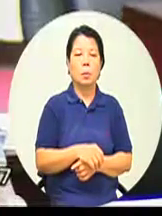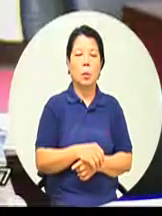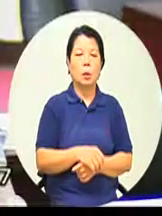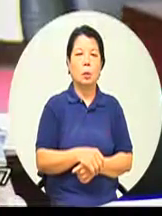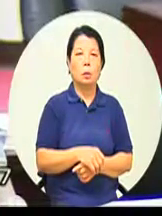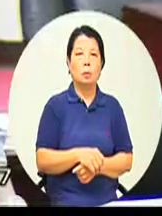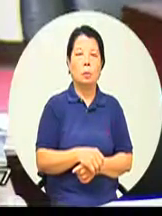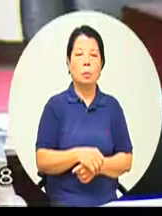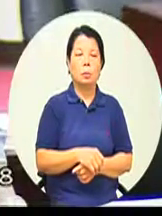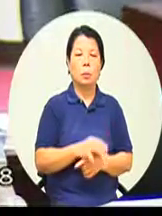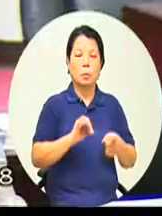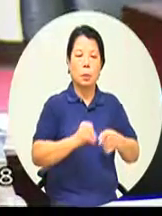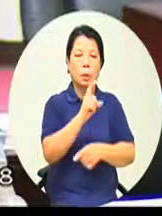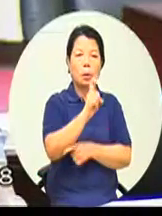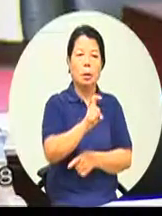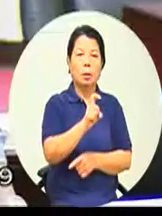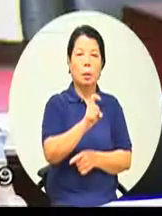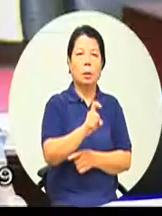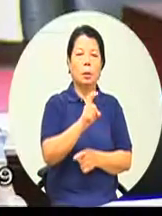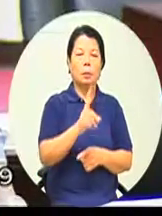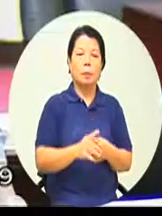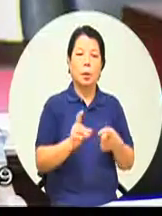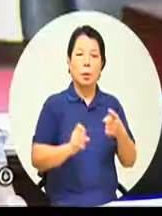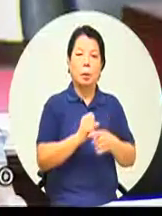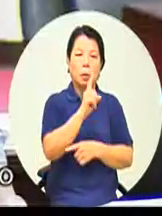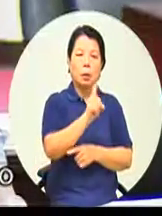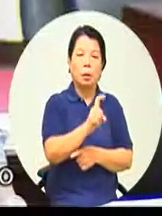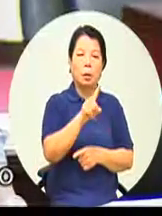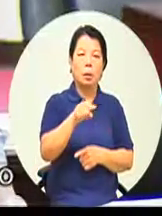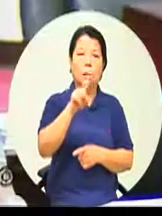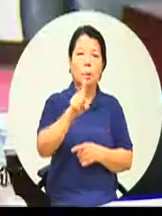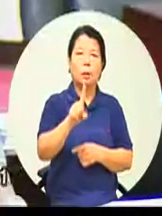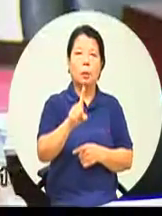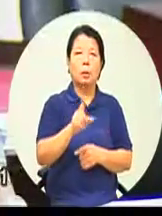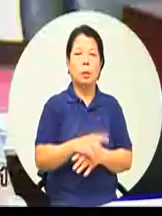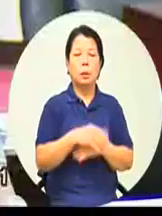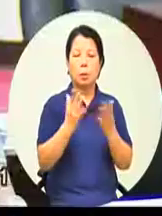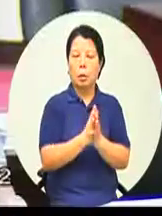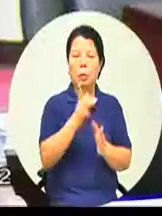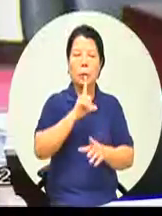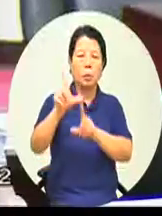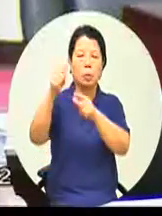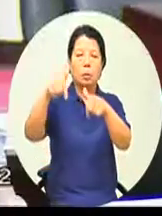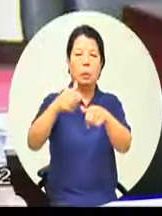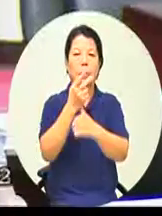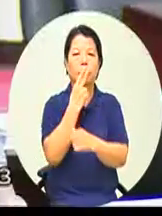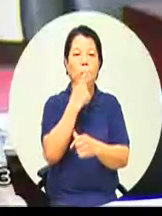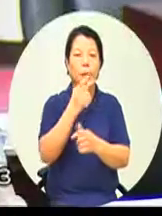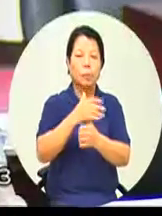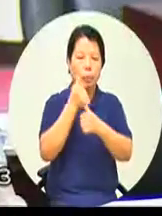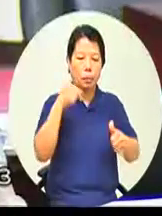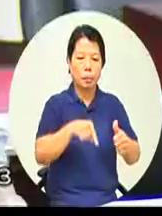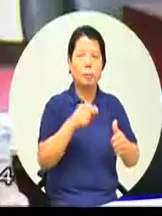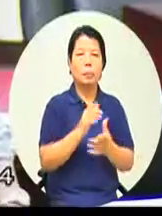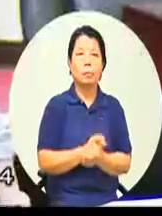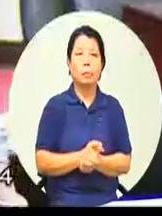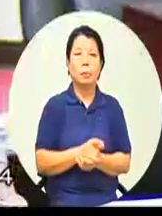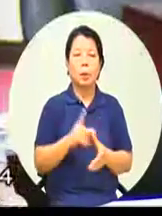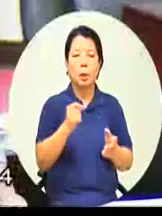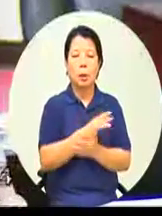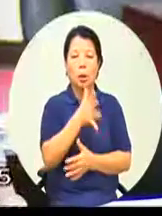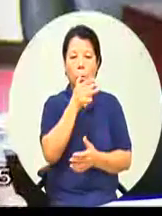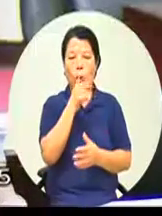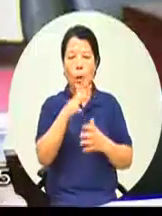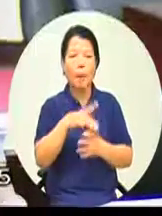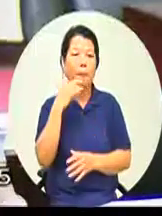快一乘一是属于在国中小就读的，他们都是东南亚的第二代，但是他们很多是不会讲自己